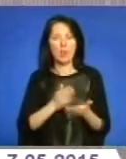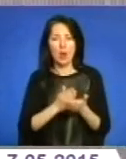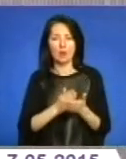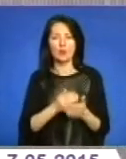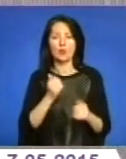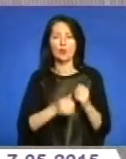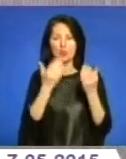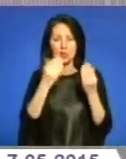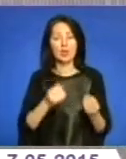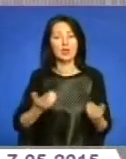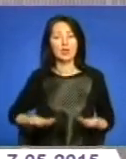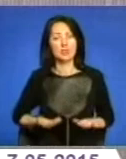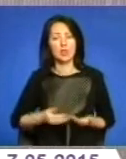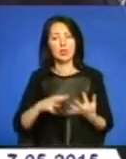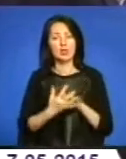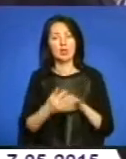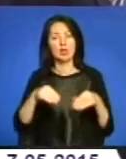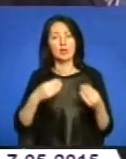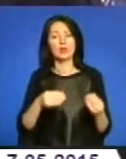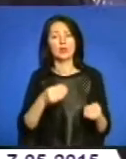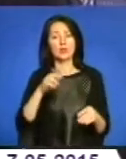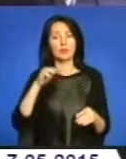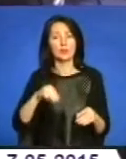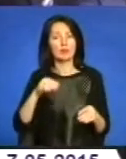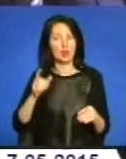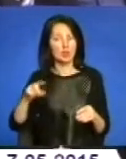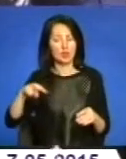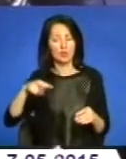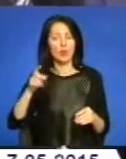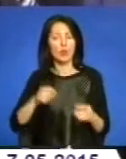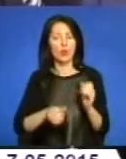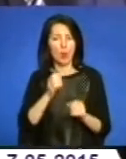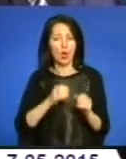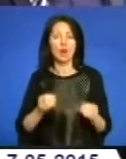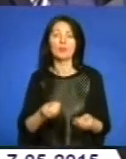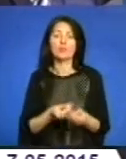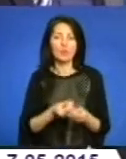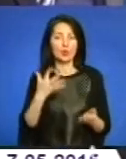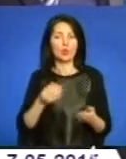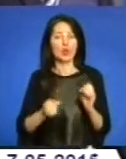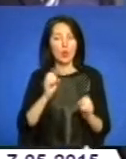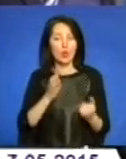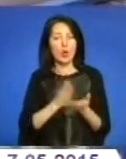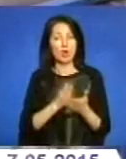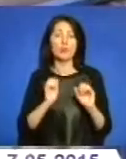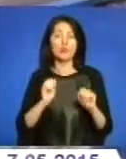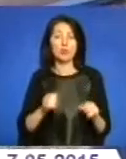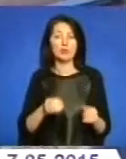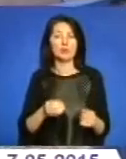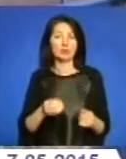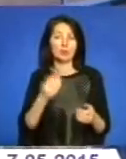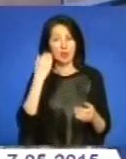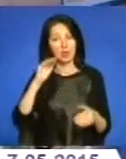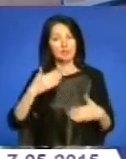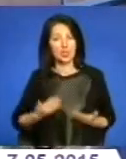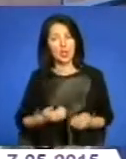літрів молока. Підняття вартості молока – це можливість забезпечити кращий рівень життя чи не кожної родини. Якщо буде